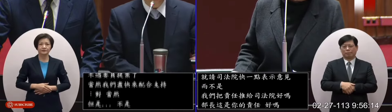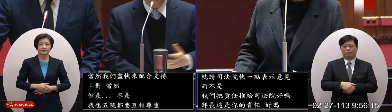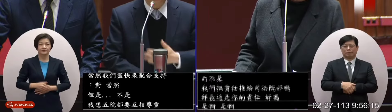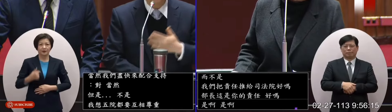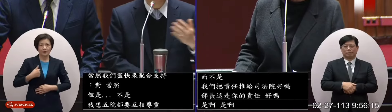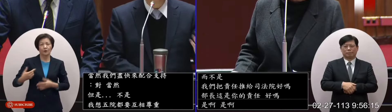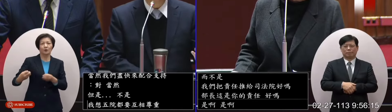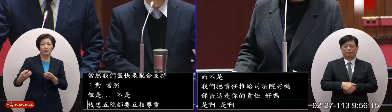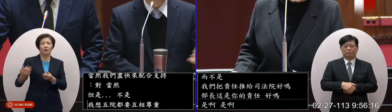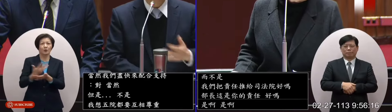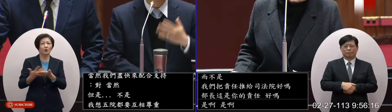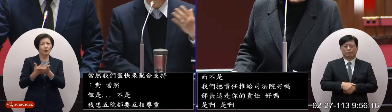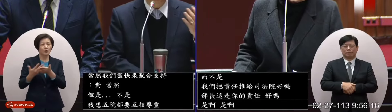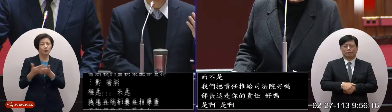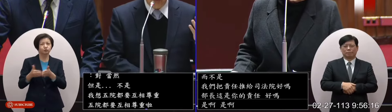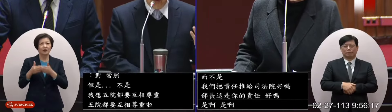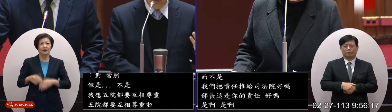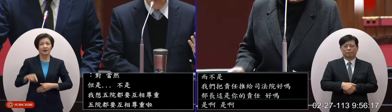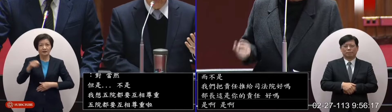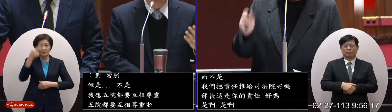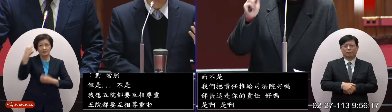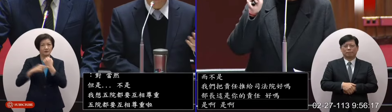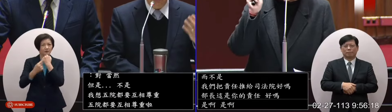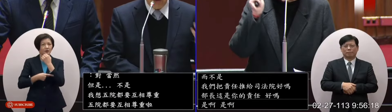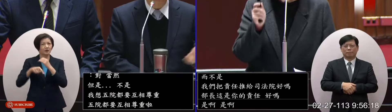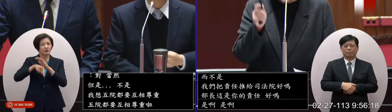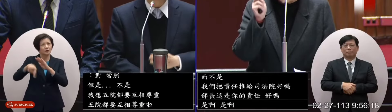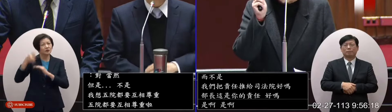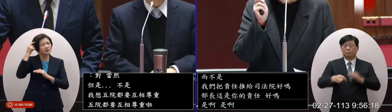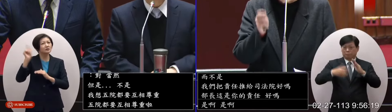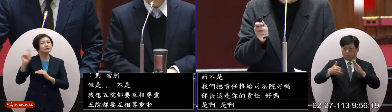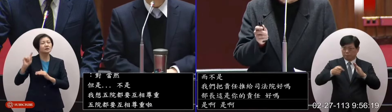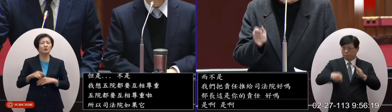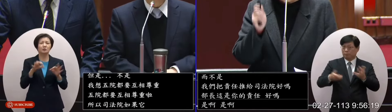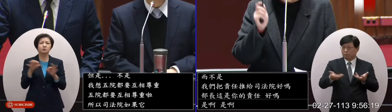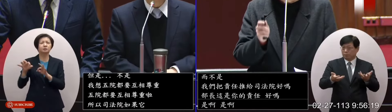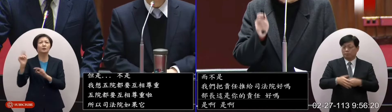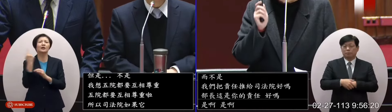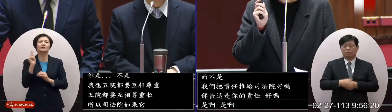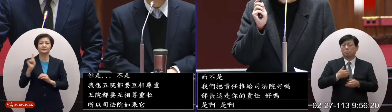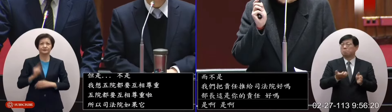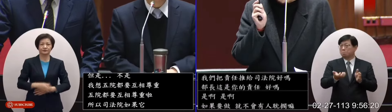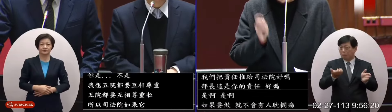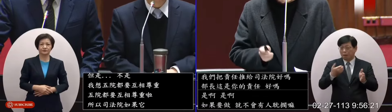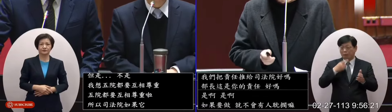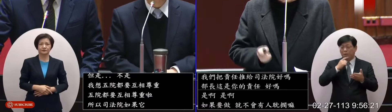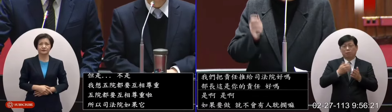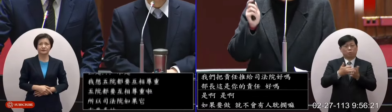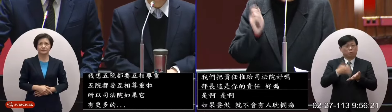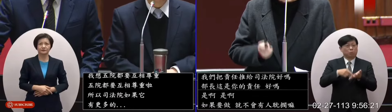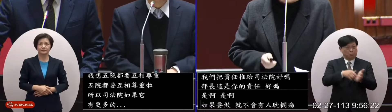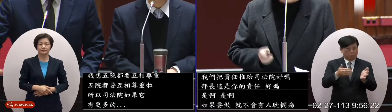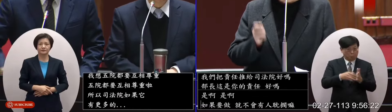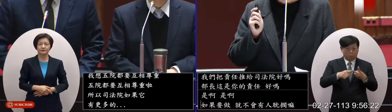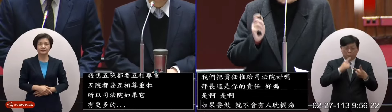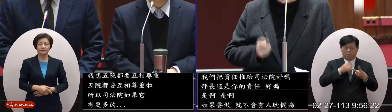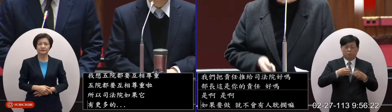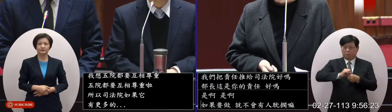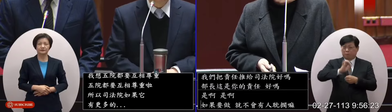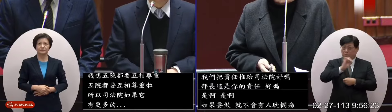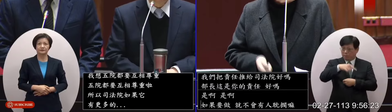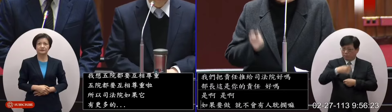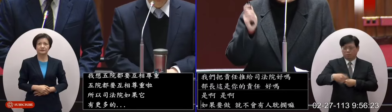要好好跟他沟通，了解他们如果要耽搁的理由在哪 里。如果这个案子之前已经编了预算，也给了100个，表示它